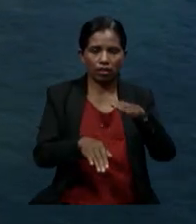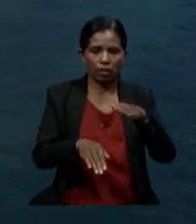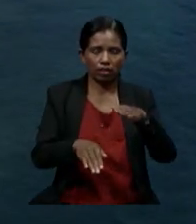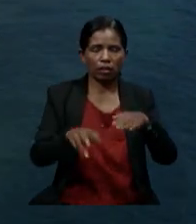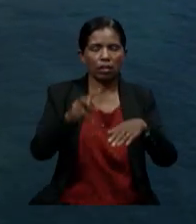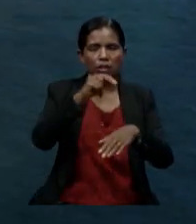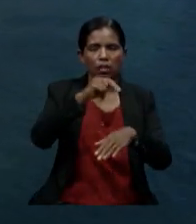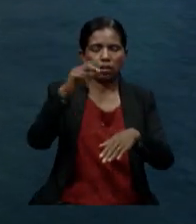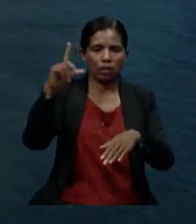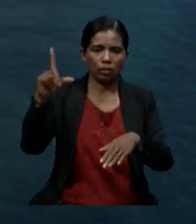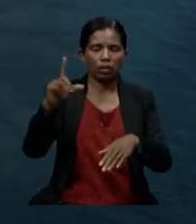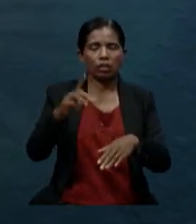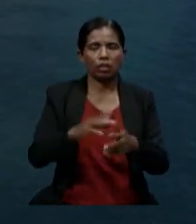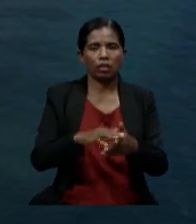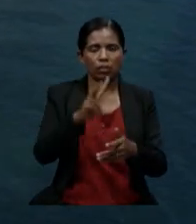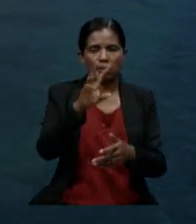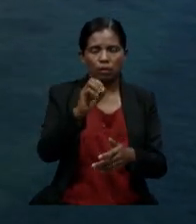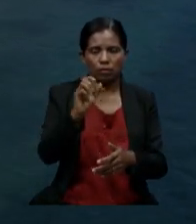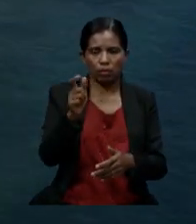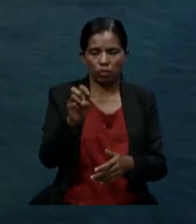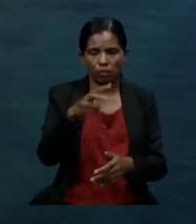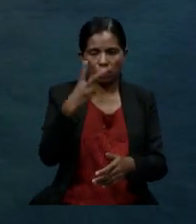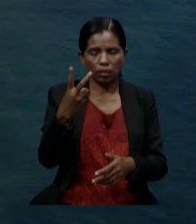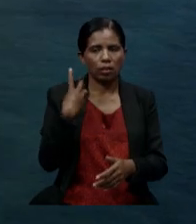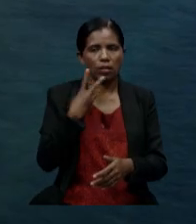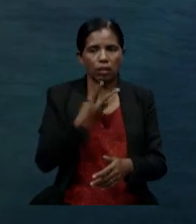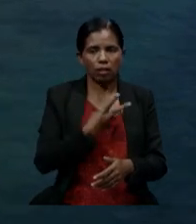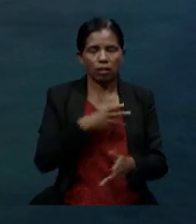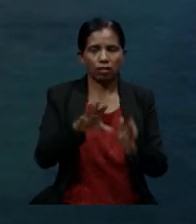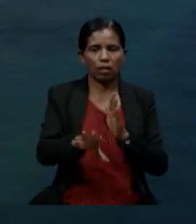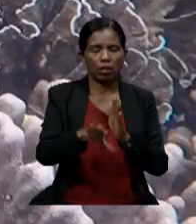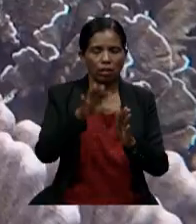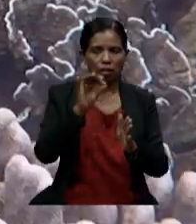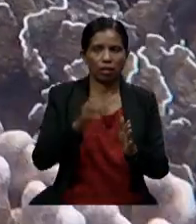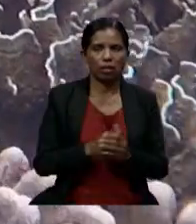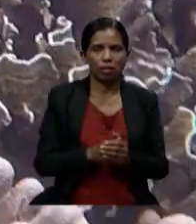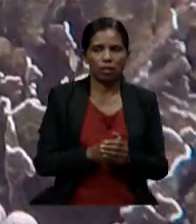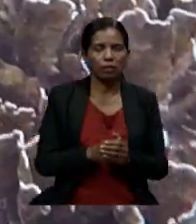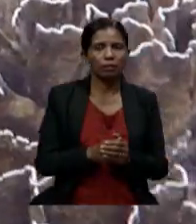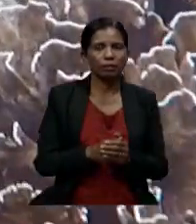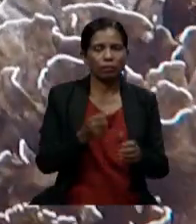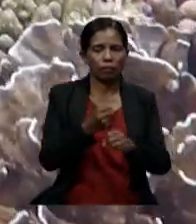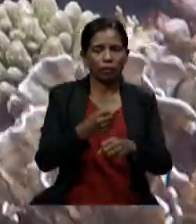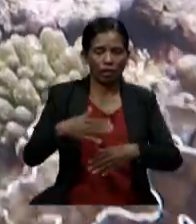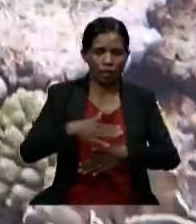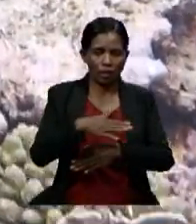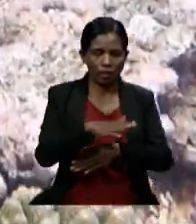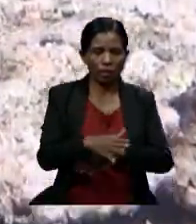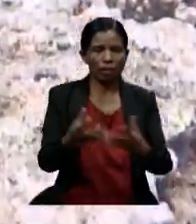τιμόρνιαν για 2012. Είναι πάει τα χέταν κουάζε εσπίσεις ήκαν